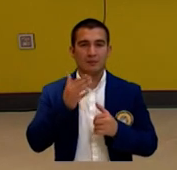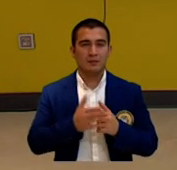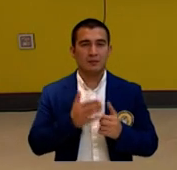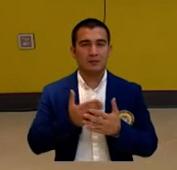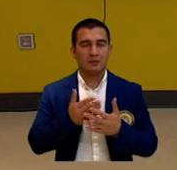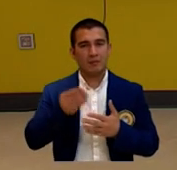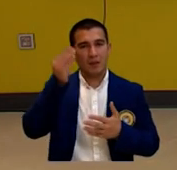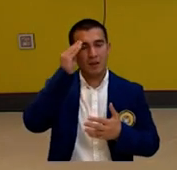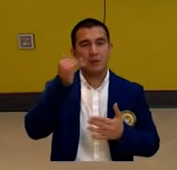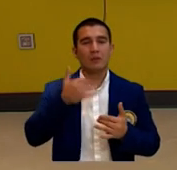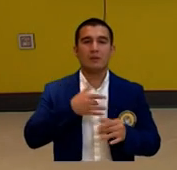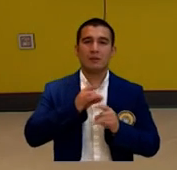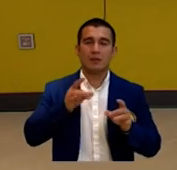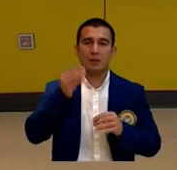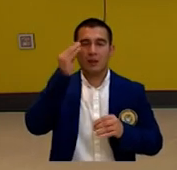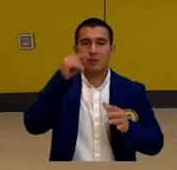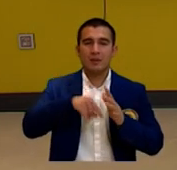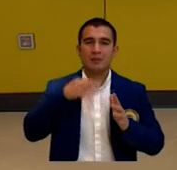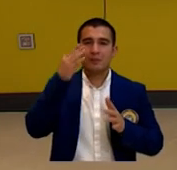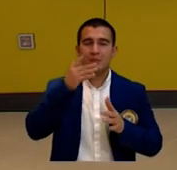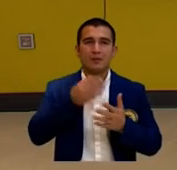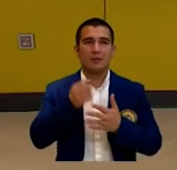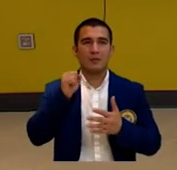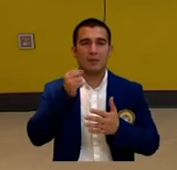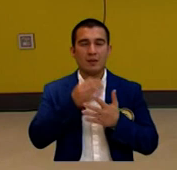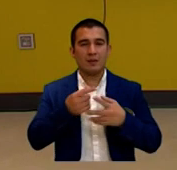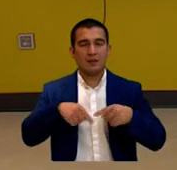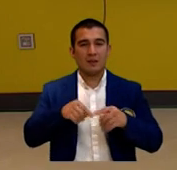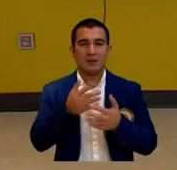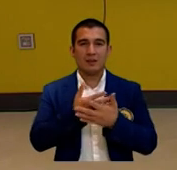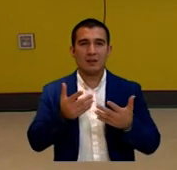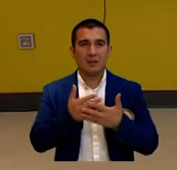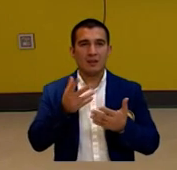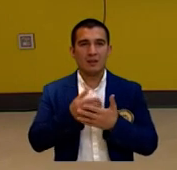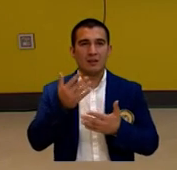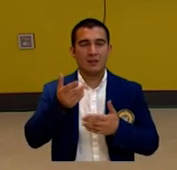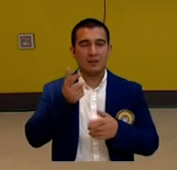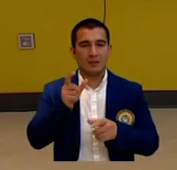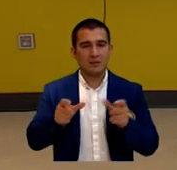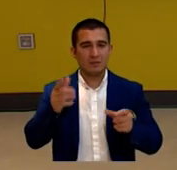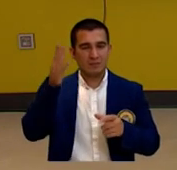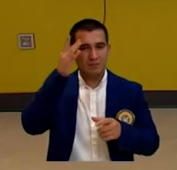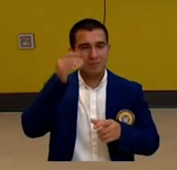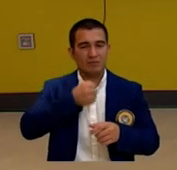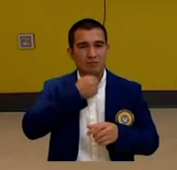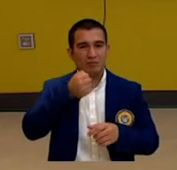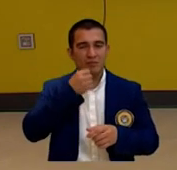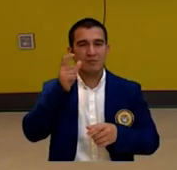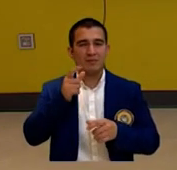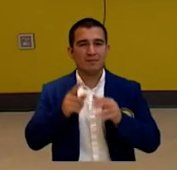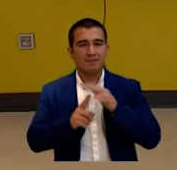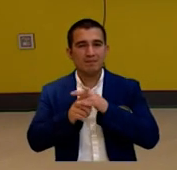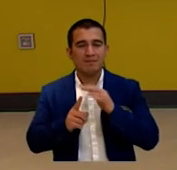xulosa qiladigan bo'lsak, adabiyot sohasida yangicha fikrlovchi ziyolilar qatlami shakllandi.